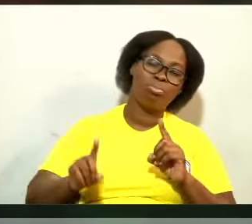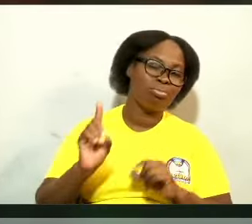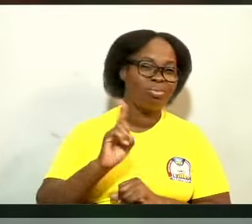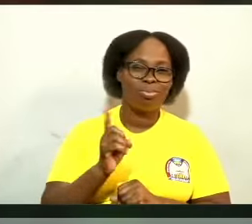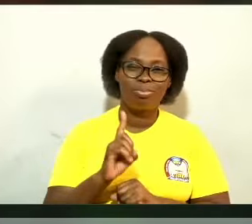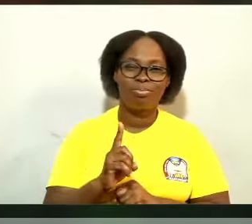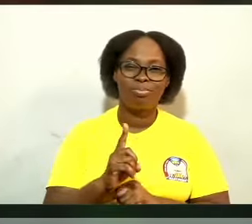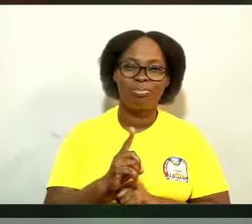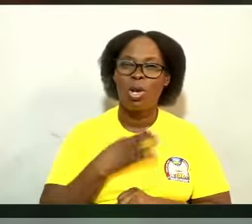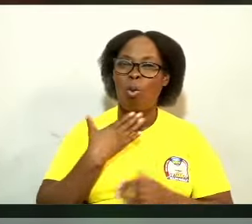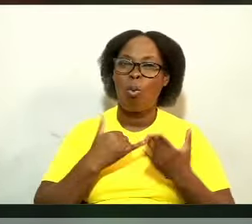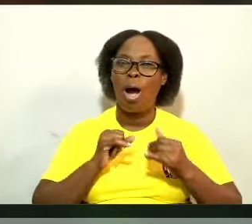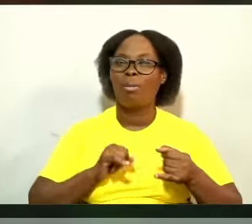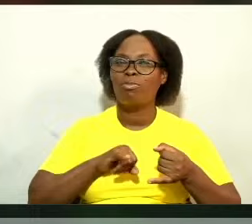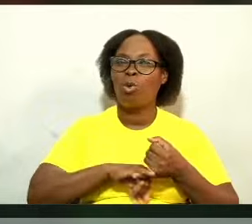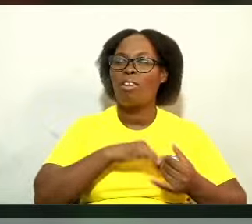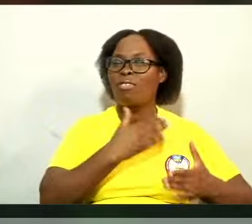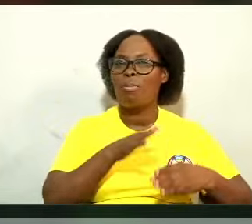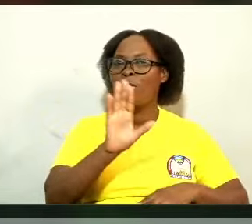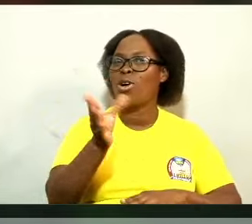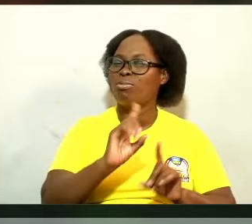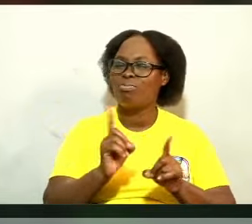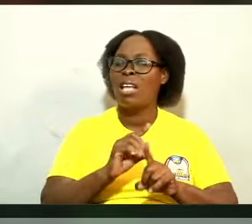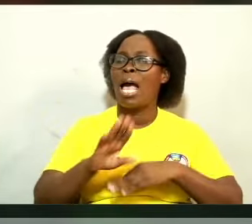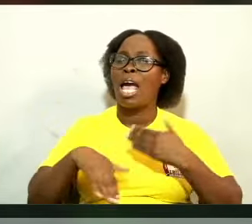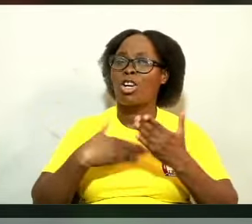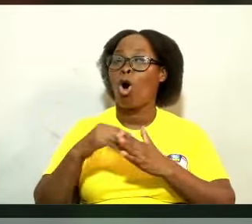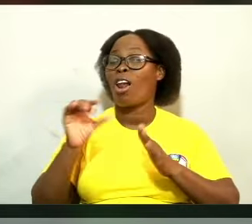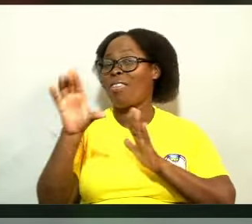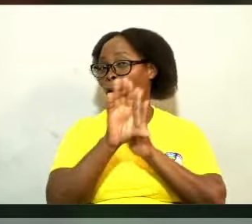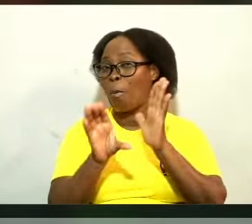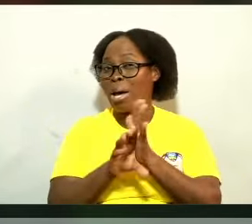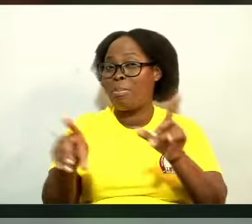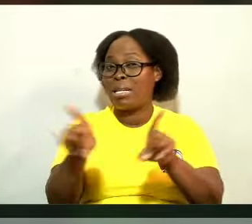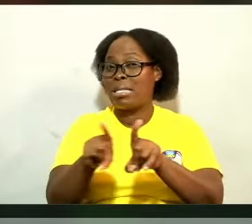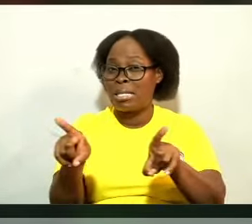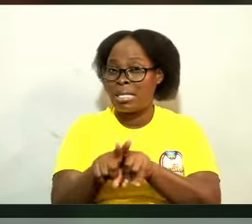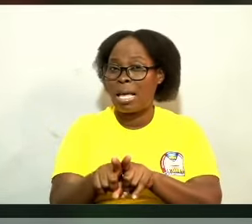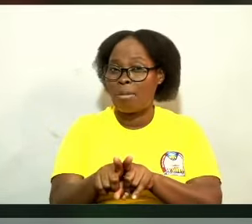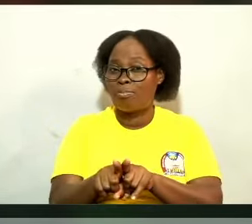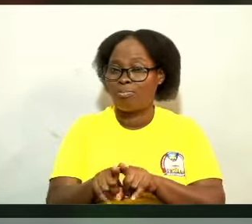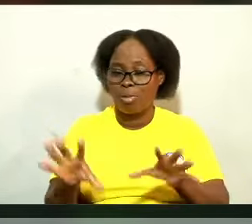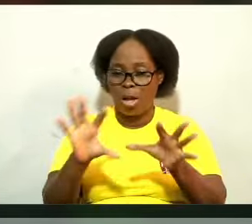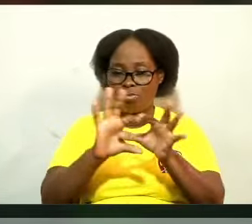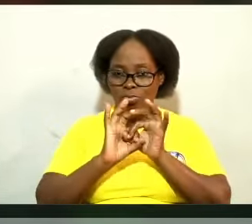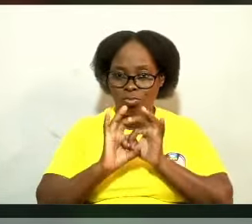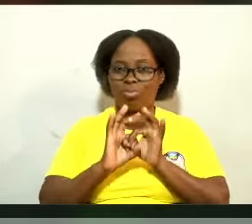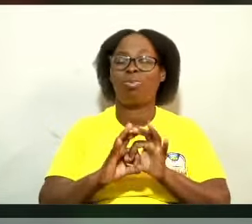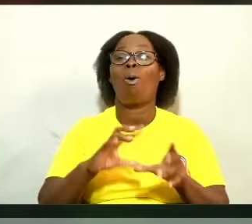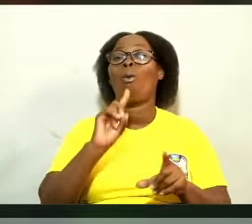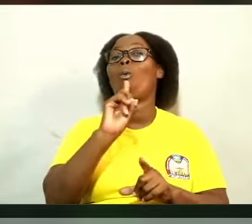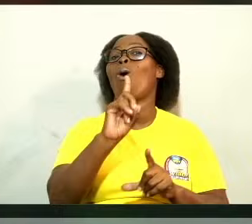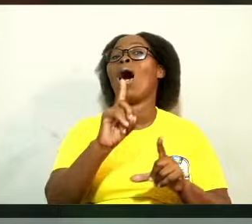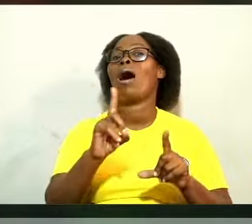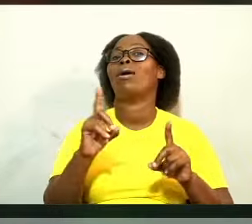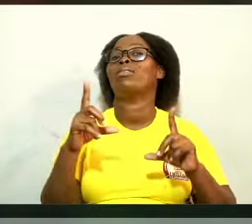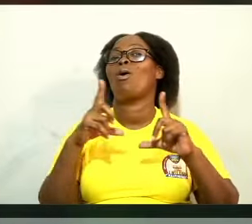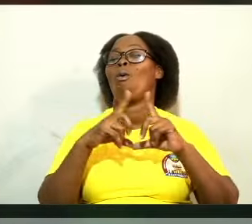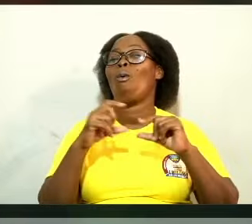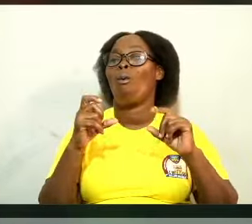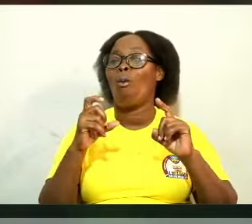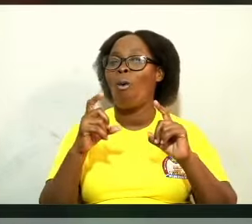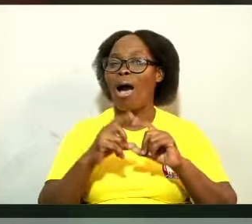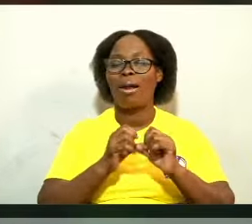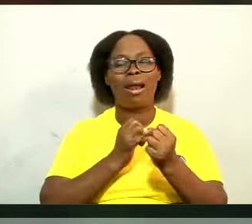usiue, usitamani, na iwepo amri nyingine ya namna hiyo, inajumuishwa kwenye neno moja tu,